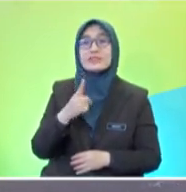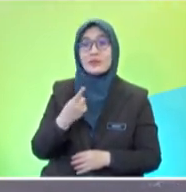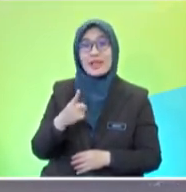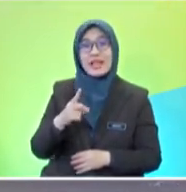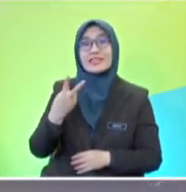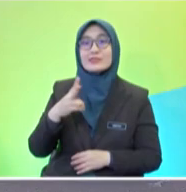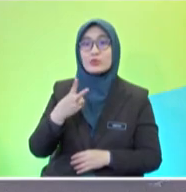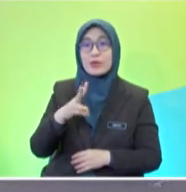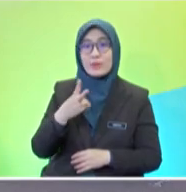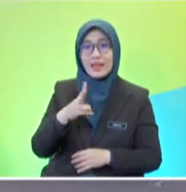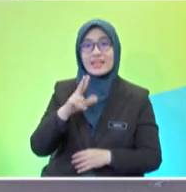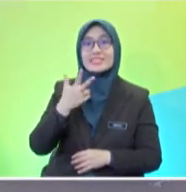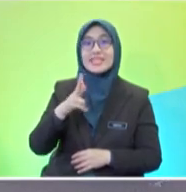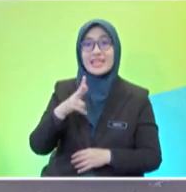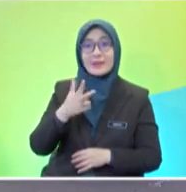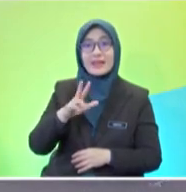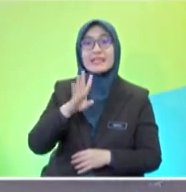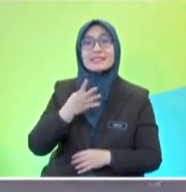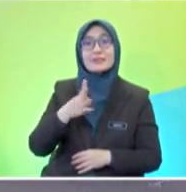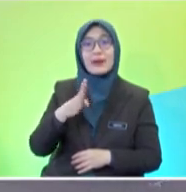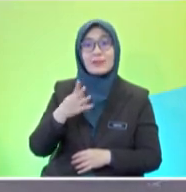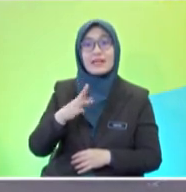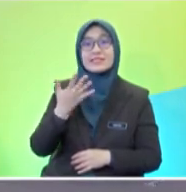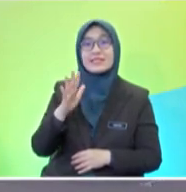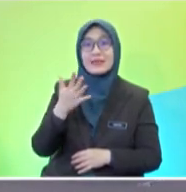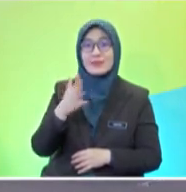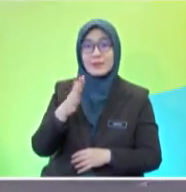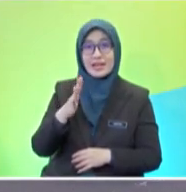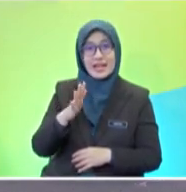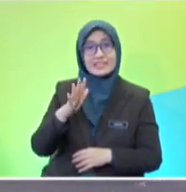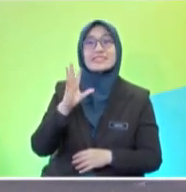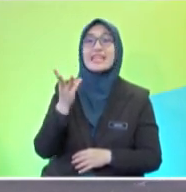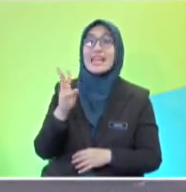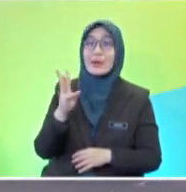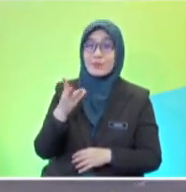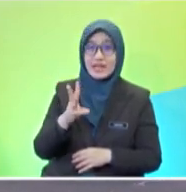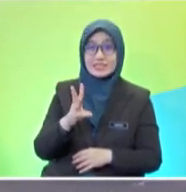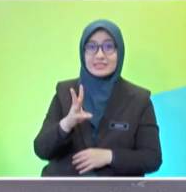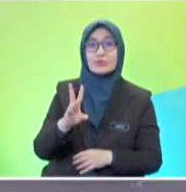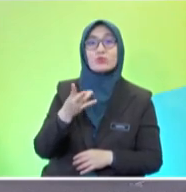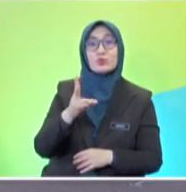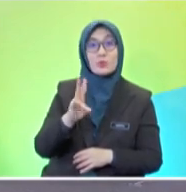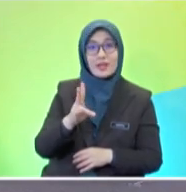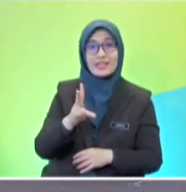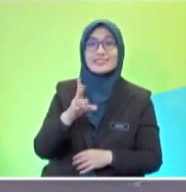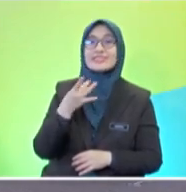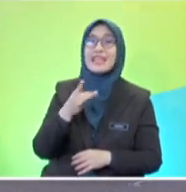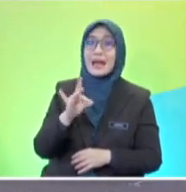12 13 14 15 16 17